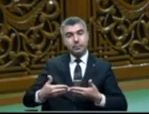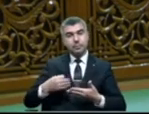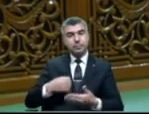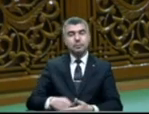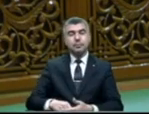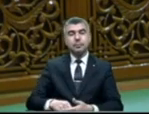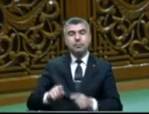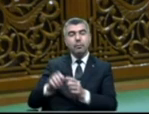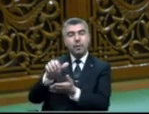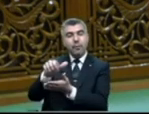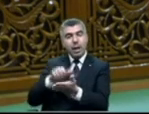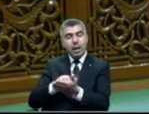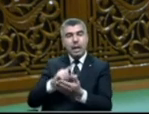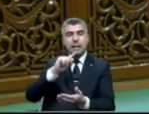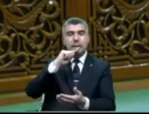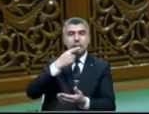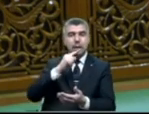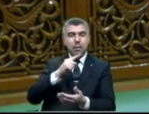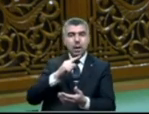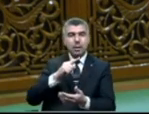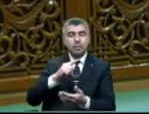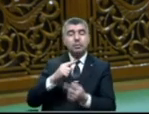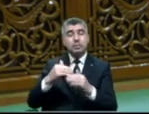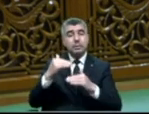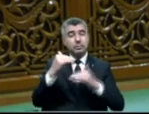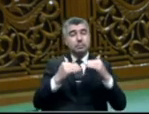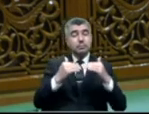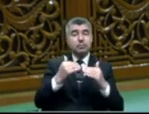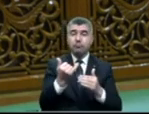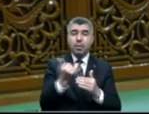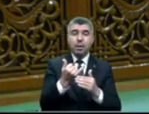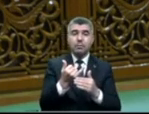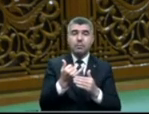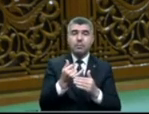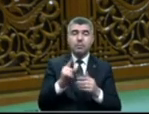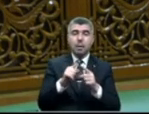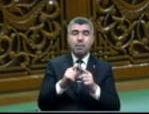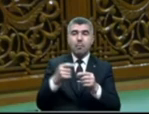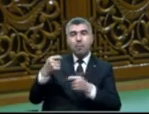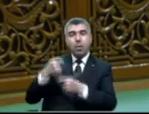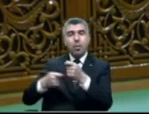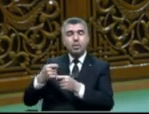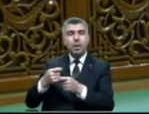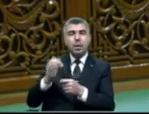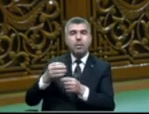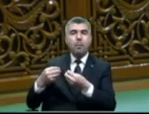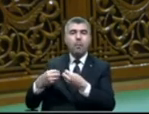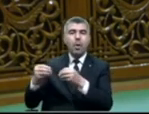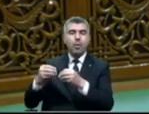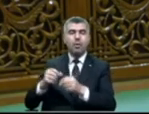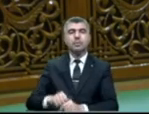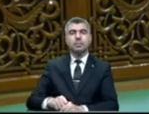القطاع الفلاحي بالنسبه للتمور وصل حتى واحد المستوى مطلوب، ولكن خصنا تكون عندنا تسويق بخصوص